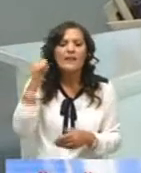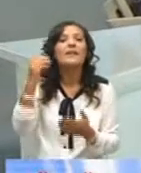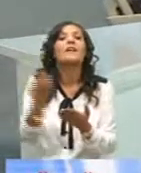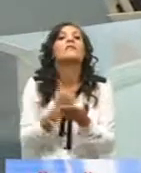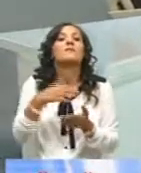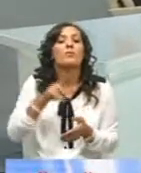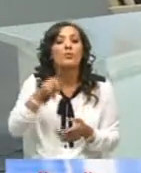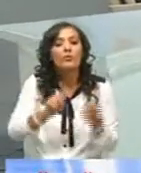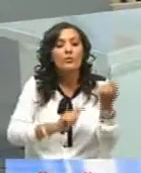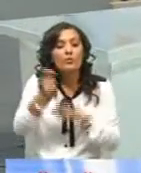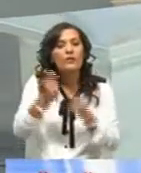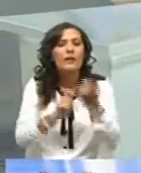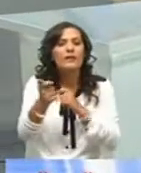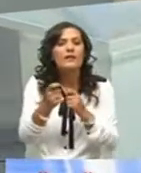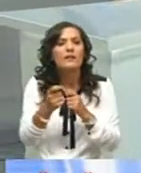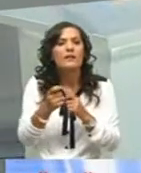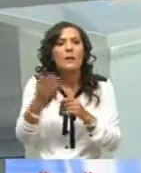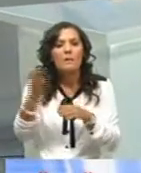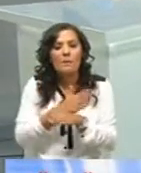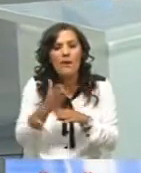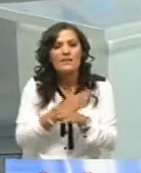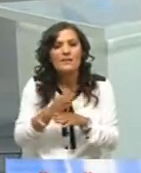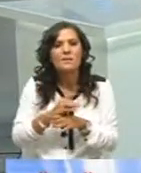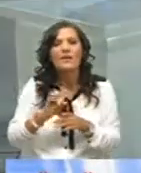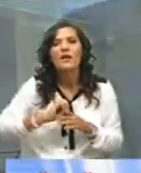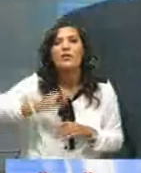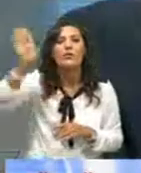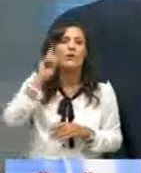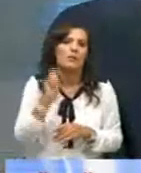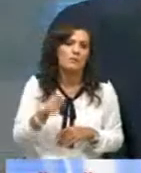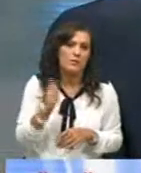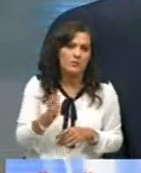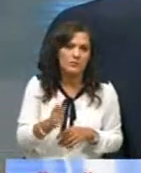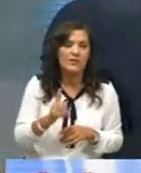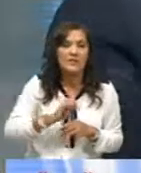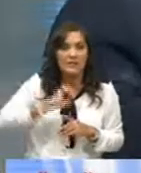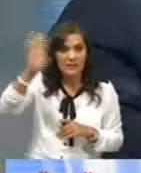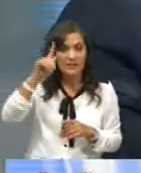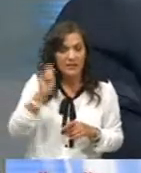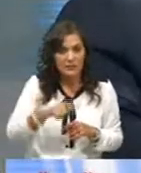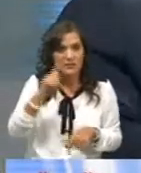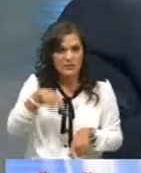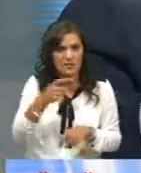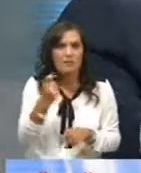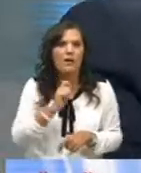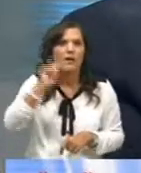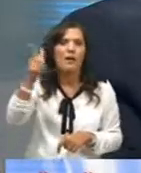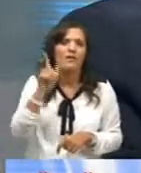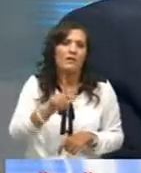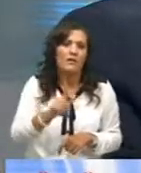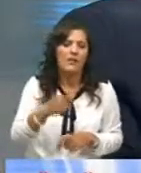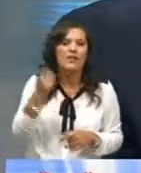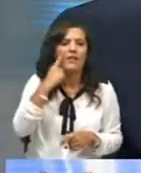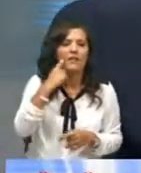geri kazanmaz sanız bunun kullanılacağı malzemeleri ithal etmek zorundasınız ithal ettiğini zamanda para ödeyeceksiniz